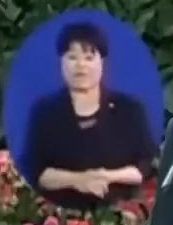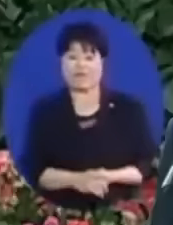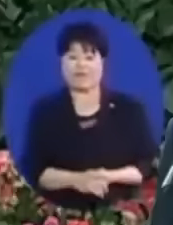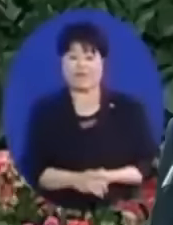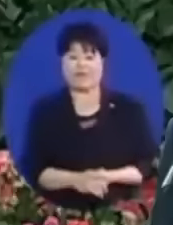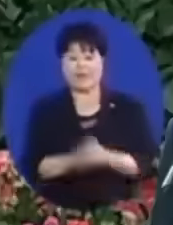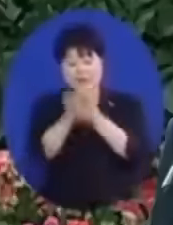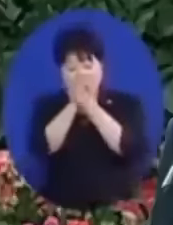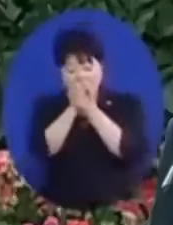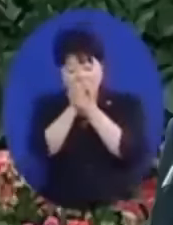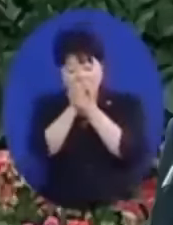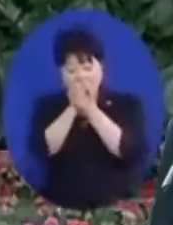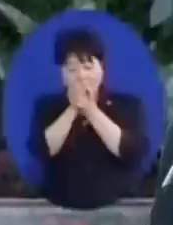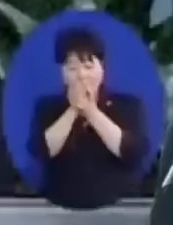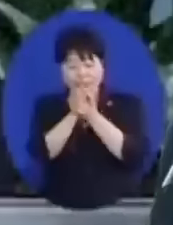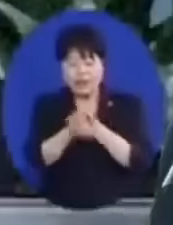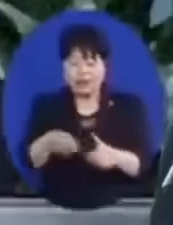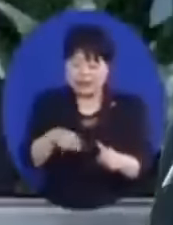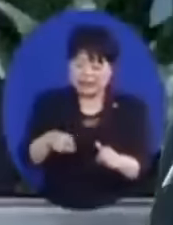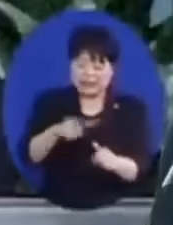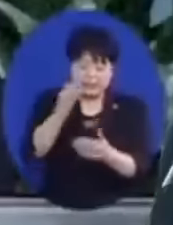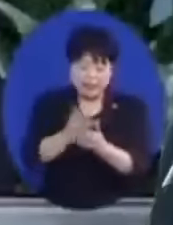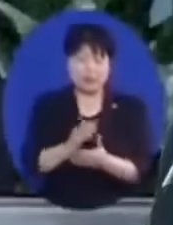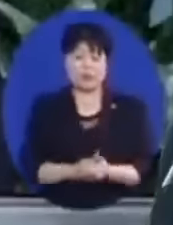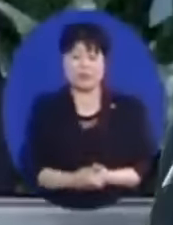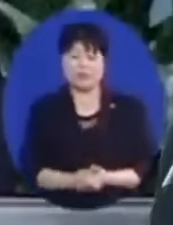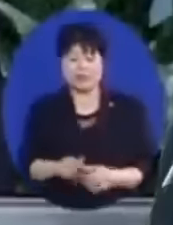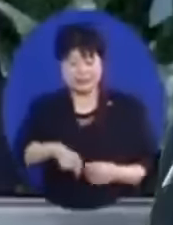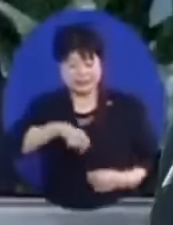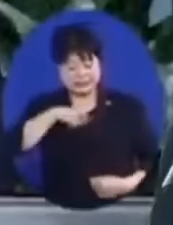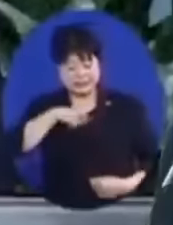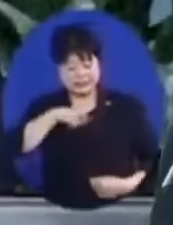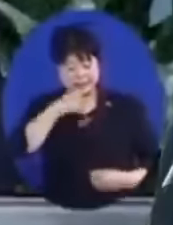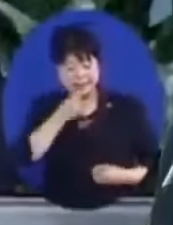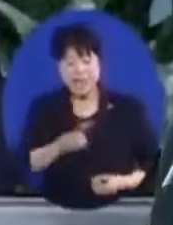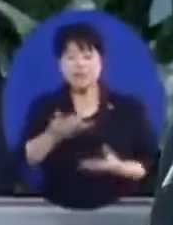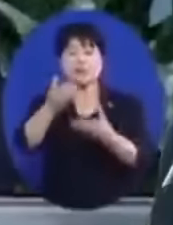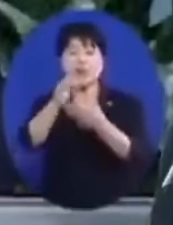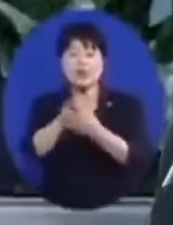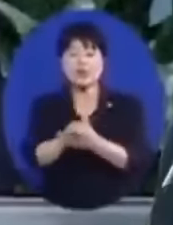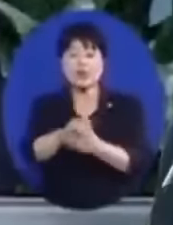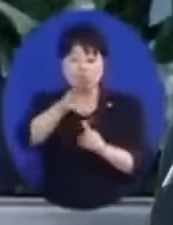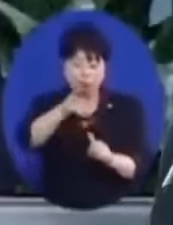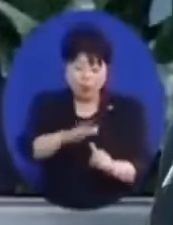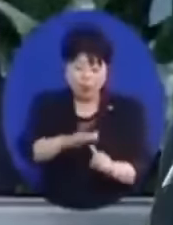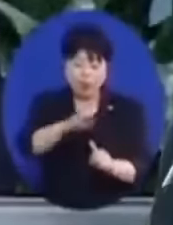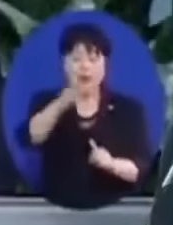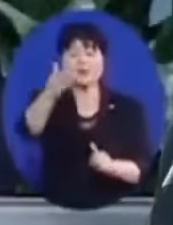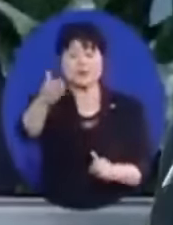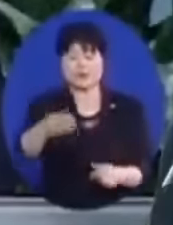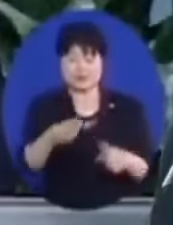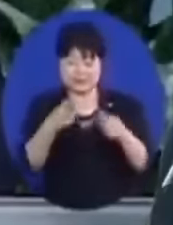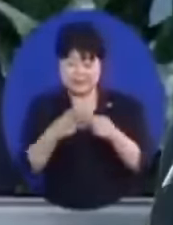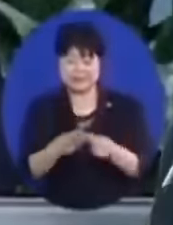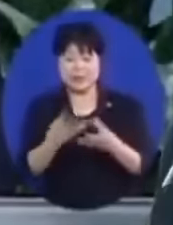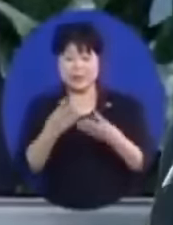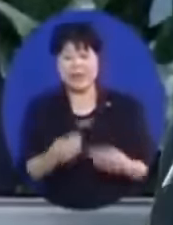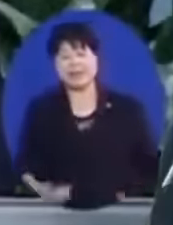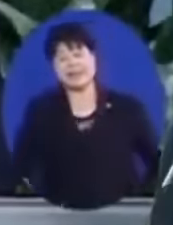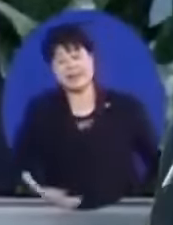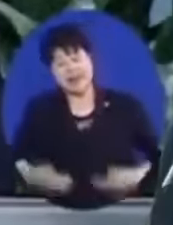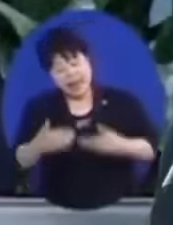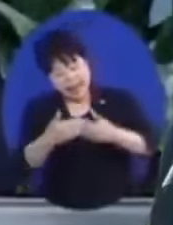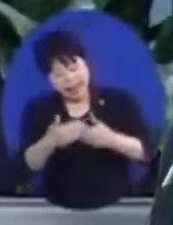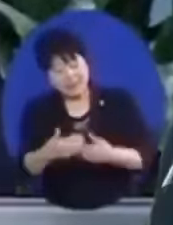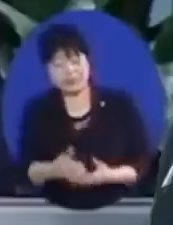것입니다. 기도를 교훈적인 기도를 하지 말고 진실한 축복의 기도를 해주라는 것입니다. 셋째, 많이 안아주라는